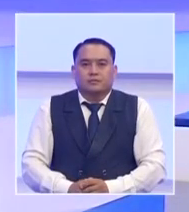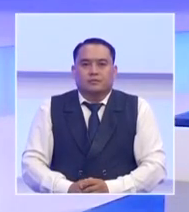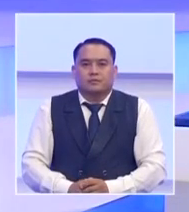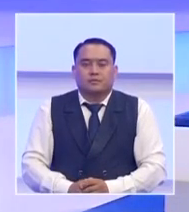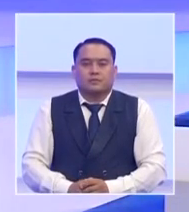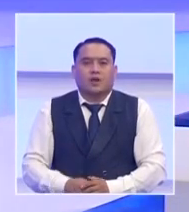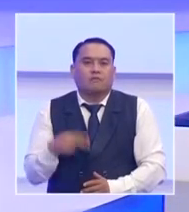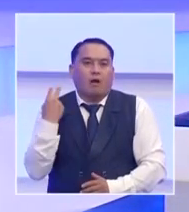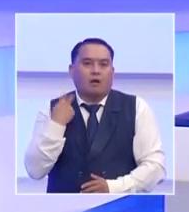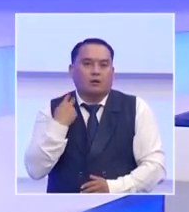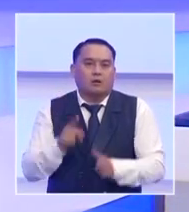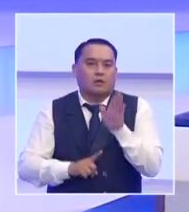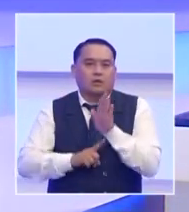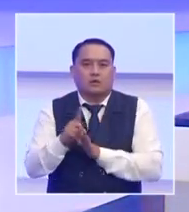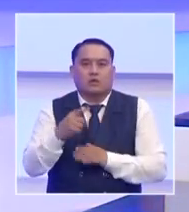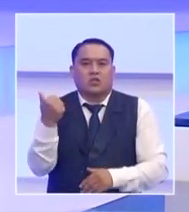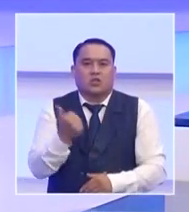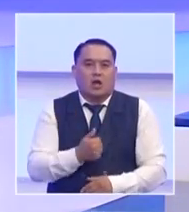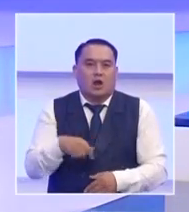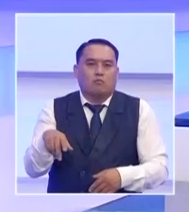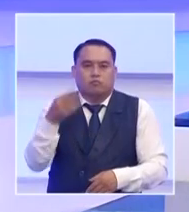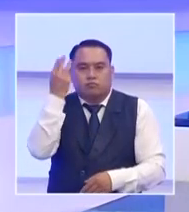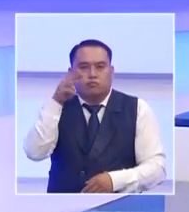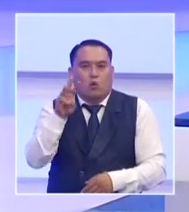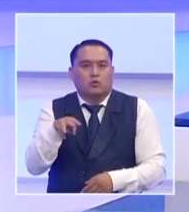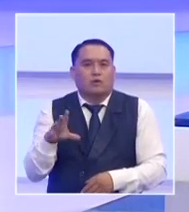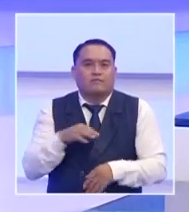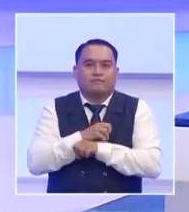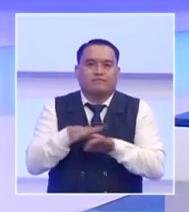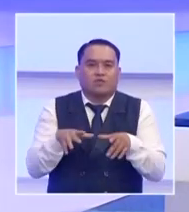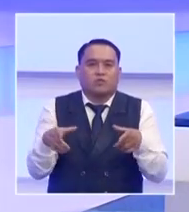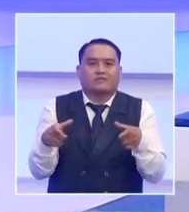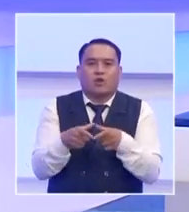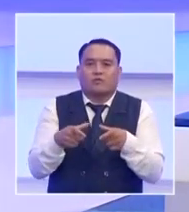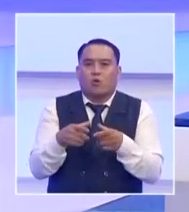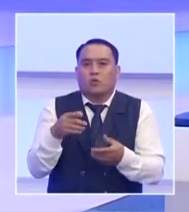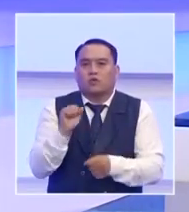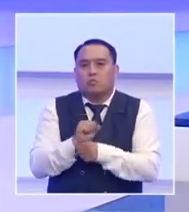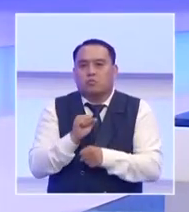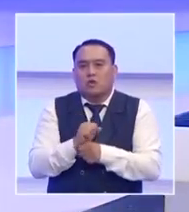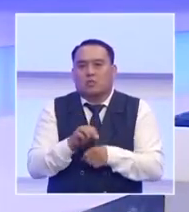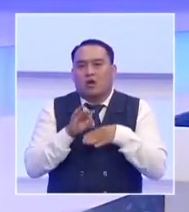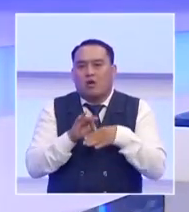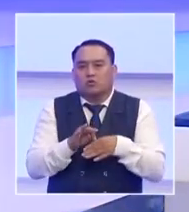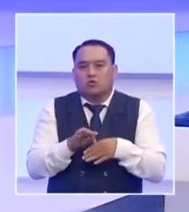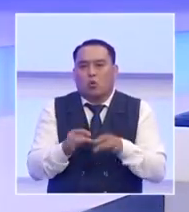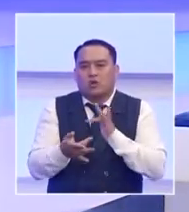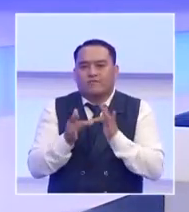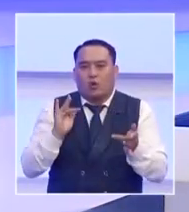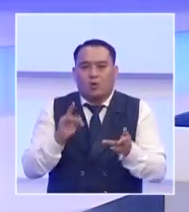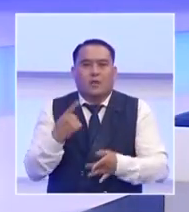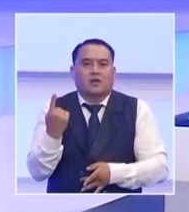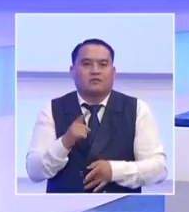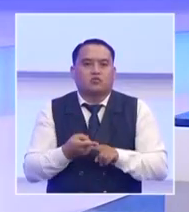в лондоне стартовала неделя моды на этот раз и за распространение коронавирусной инфекцией показы проходят в онлайн формате